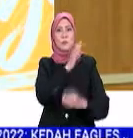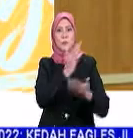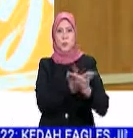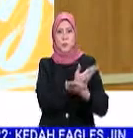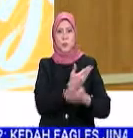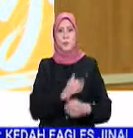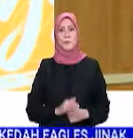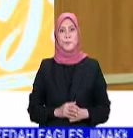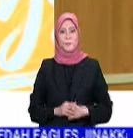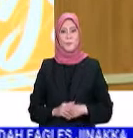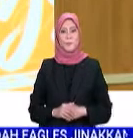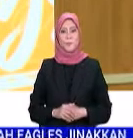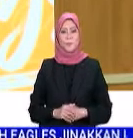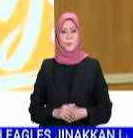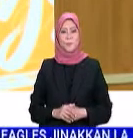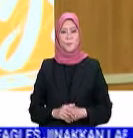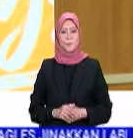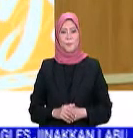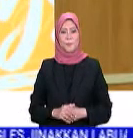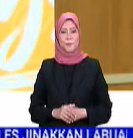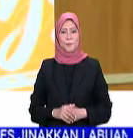baru.